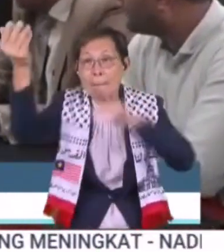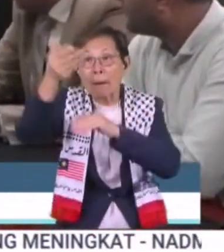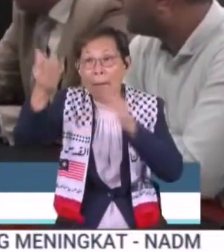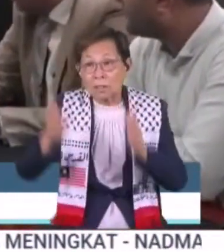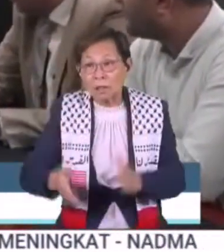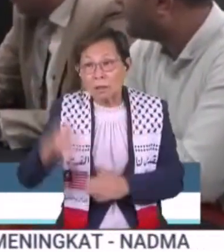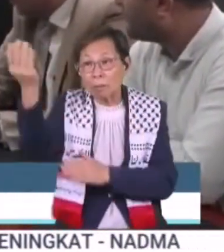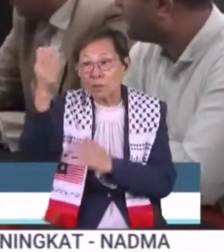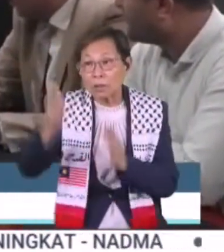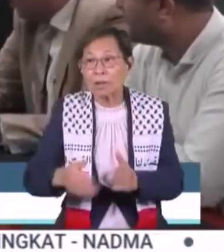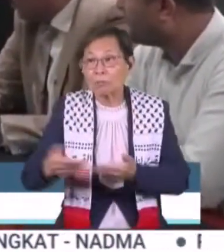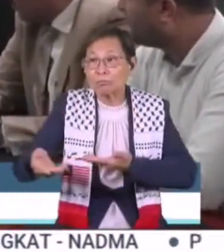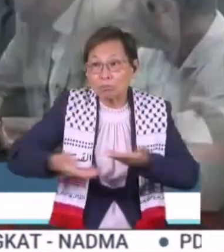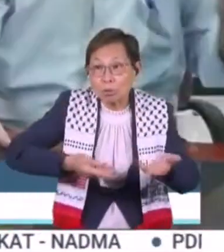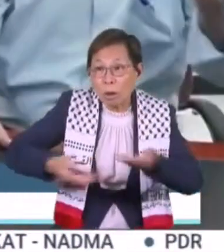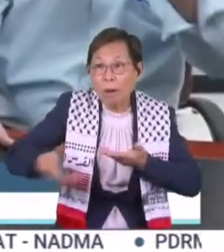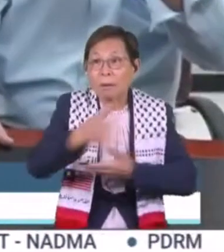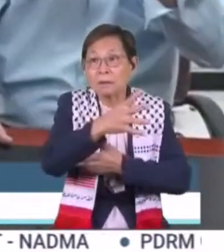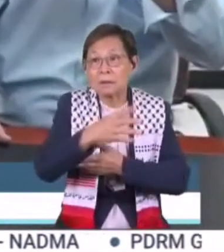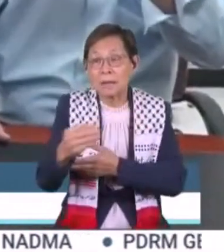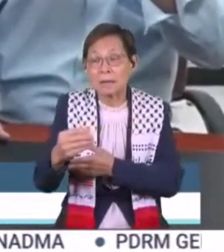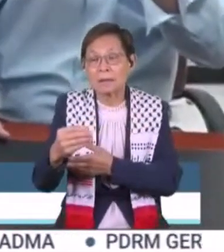pensar apa